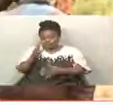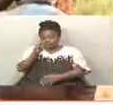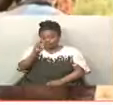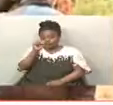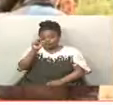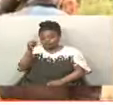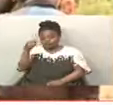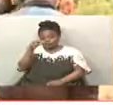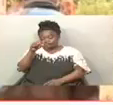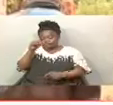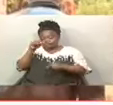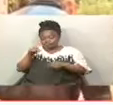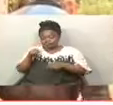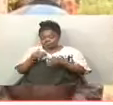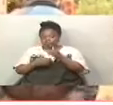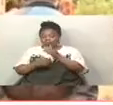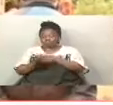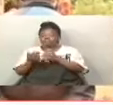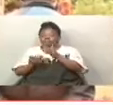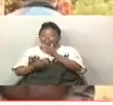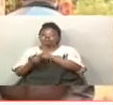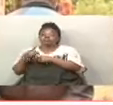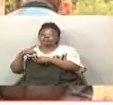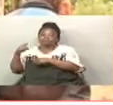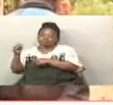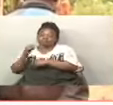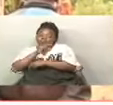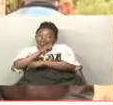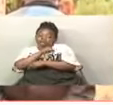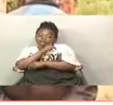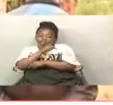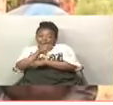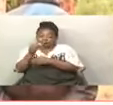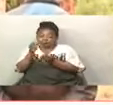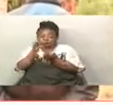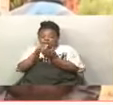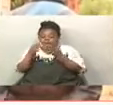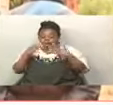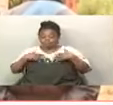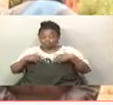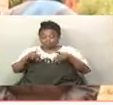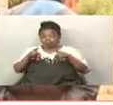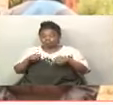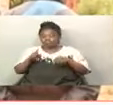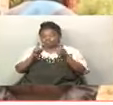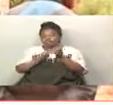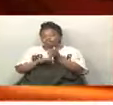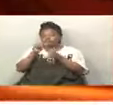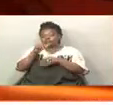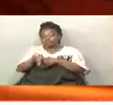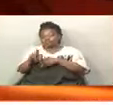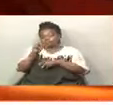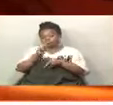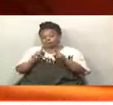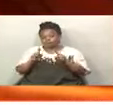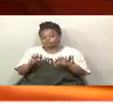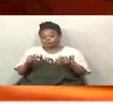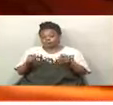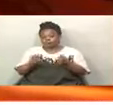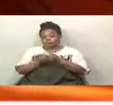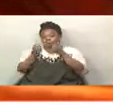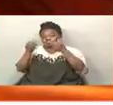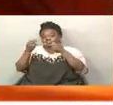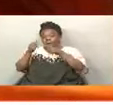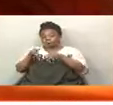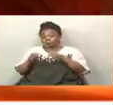Mu kiro ekikeesezza olwaleero, bakedde kugenda ku ggwanika ly'eddwaliro ekkulu e Masaka okulona emirambo gy'abantu baabwe. Akabenje kano